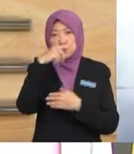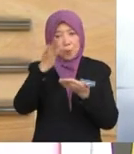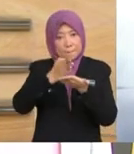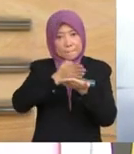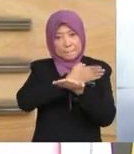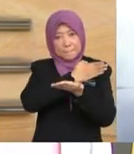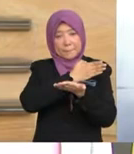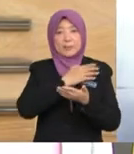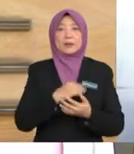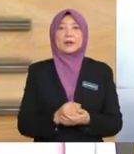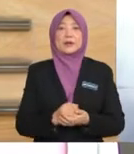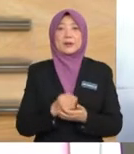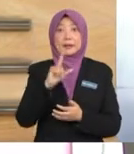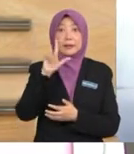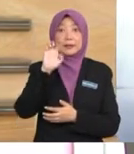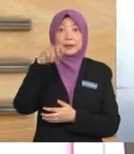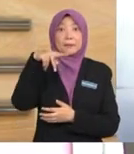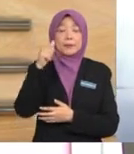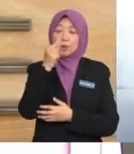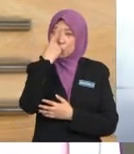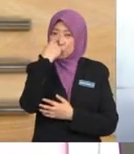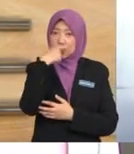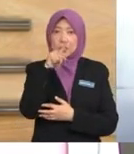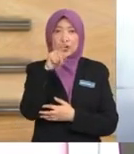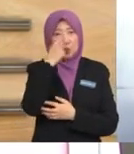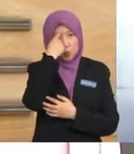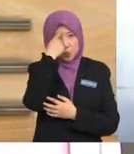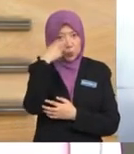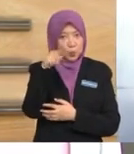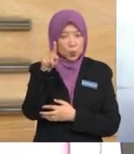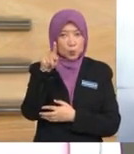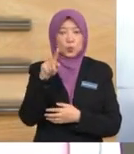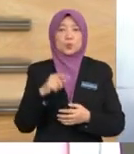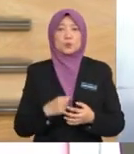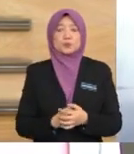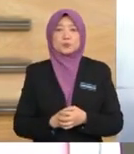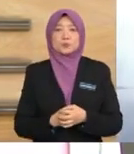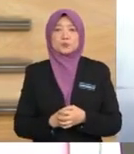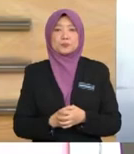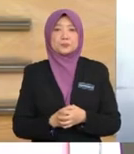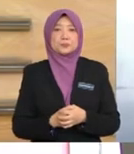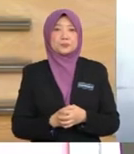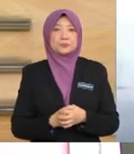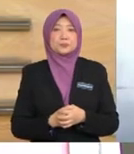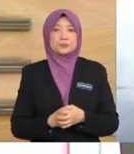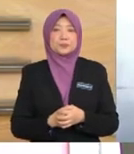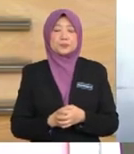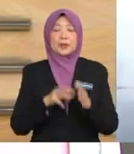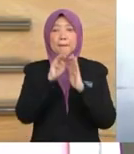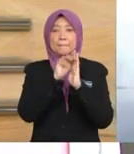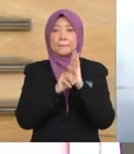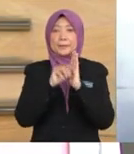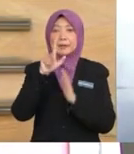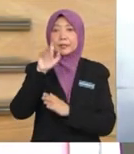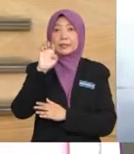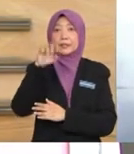lepa. Gunanya, okey, ini ialah pisau lepa. Gunanya untuk melepa kek.